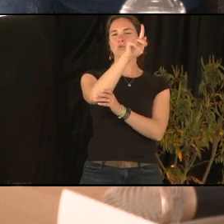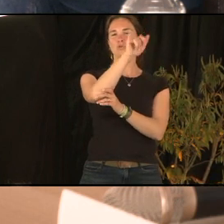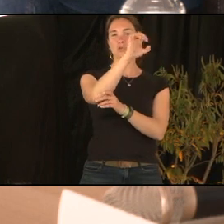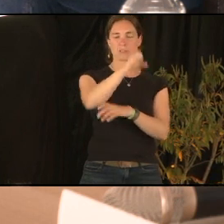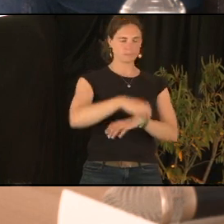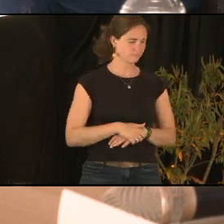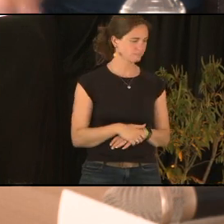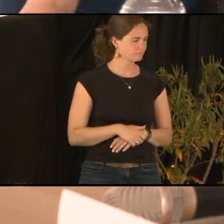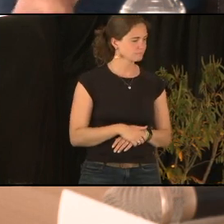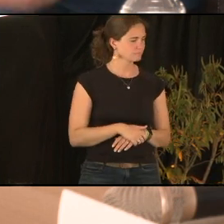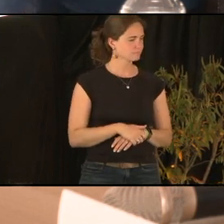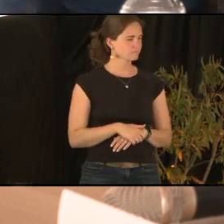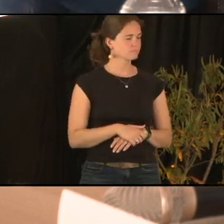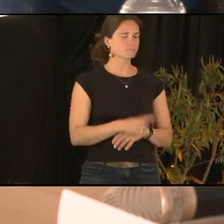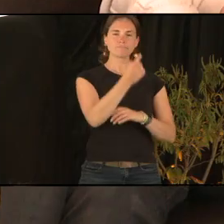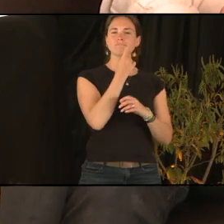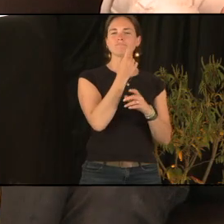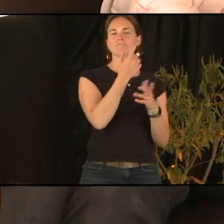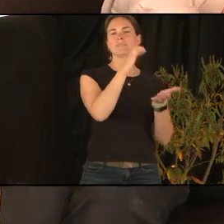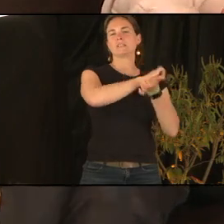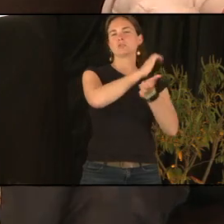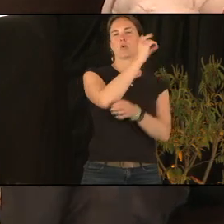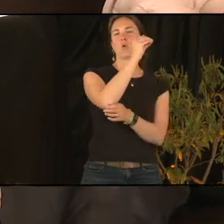aux éditions de L'Ogre.